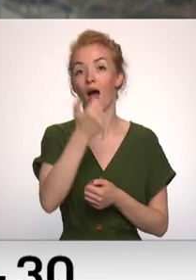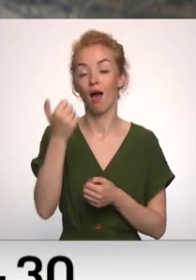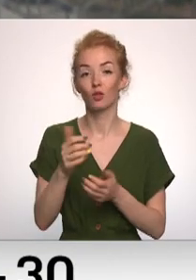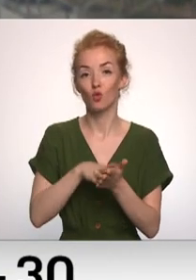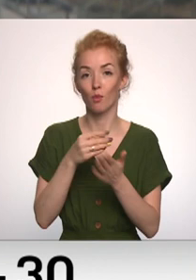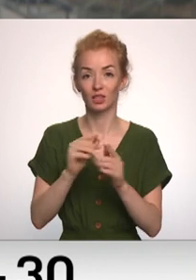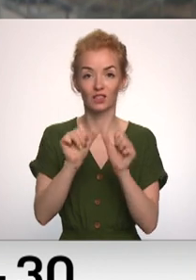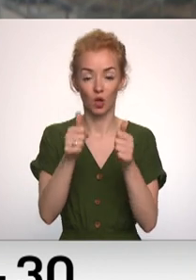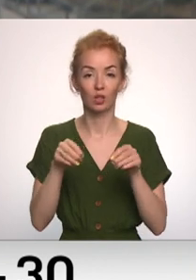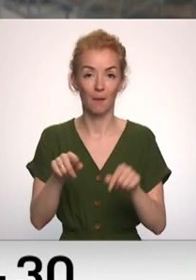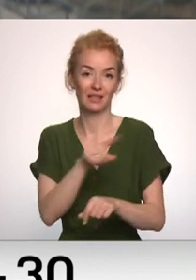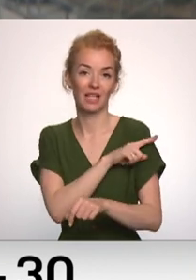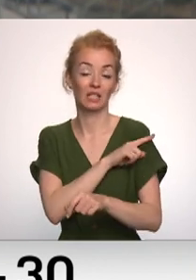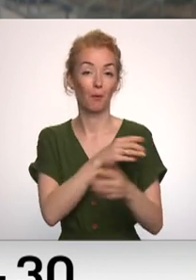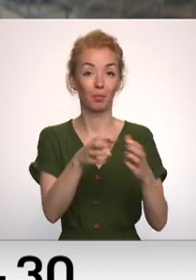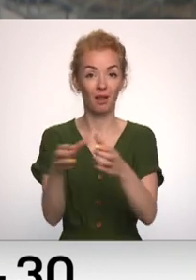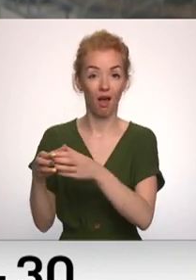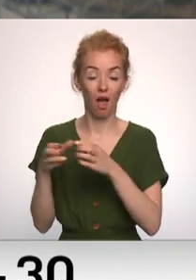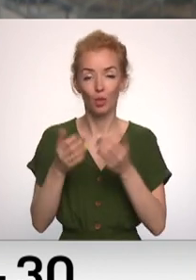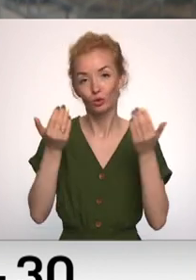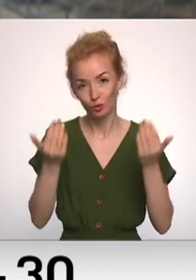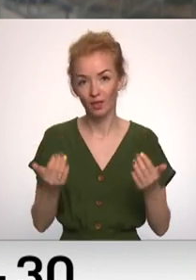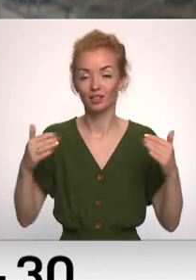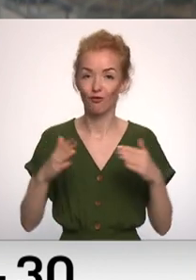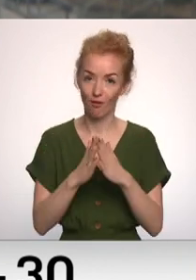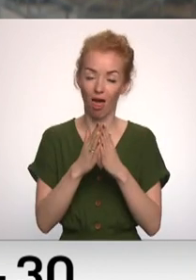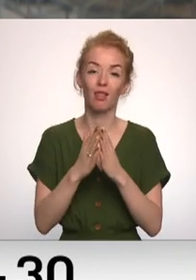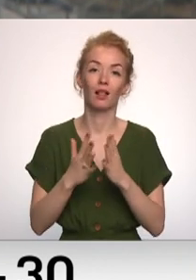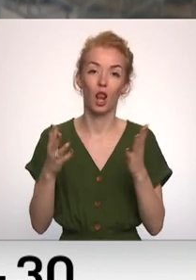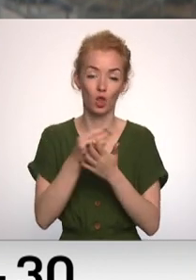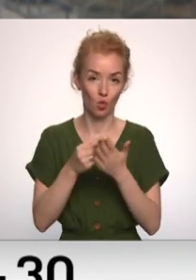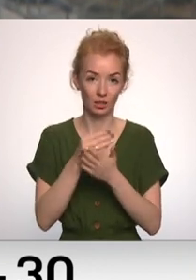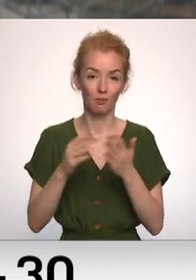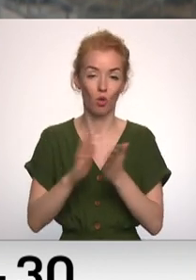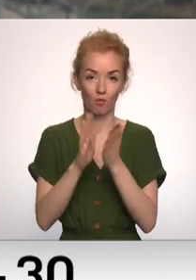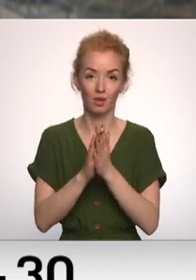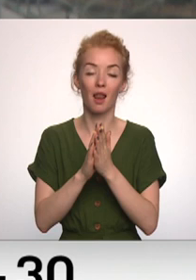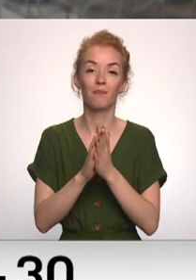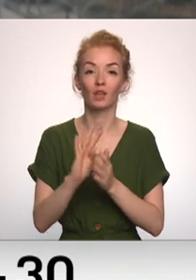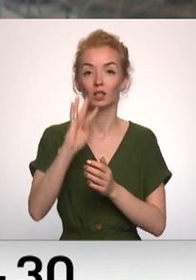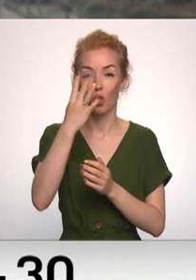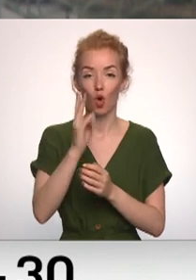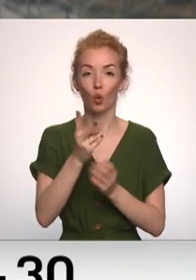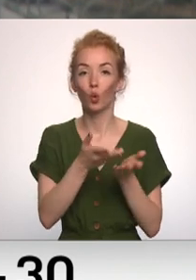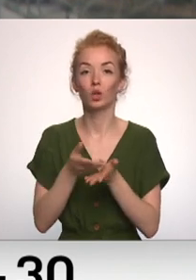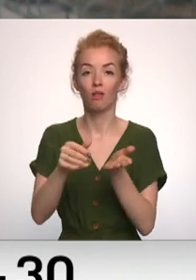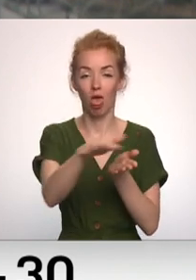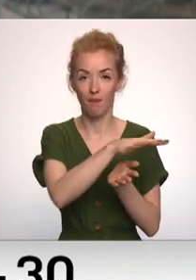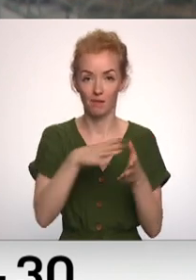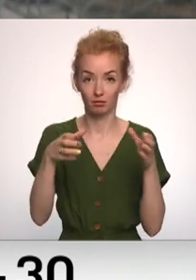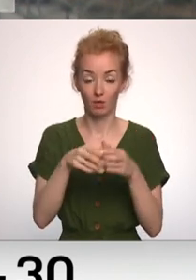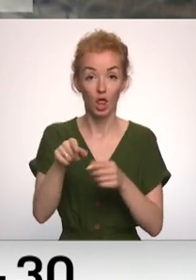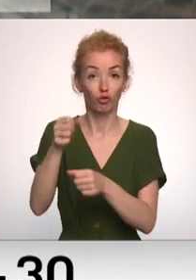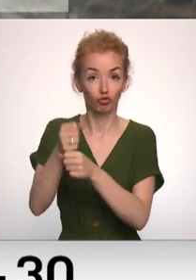izveidotas zemesardzes brigādes. Šodien ar svinīgiem pasākumiem nozīmīgo jubileju atzīmē 4. Kurzemes brigāde. Tās